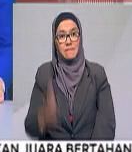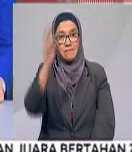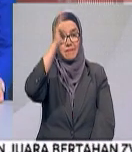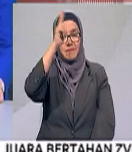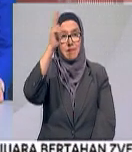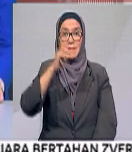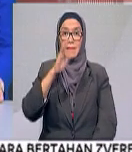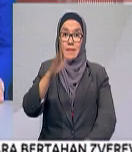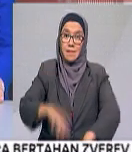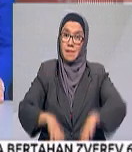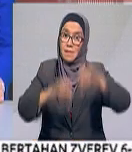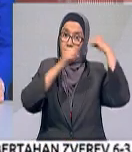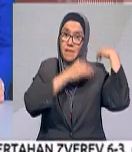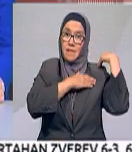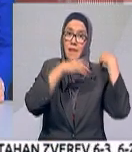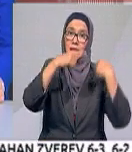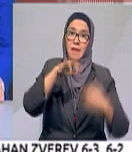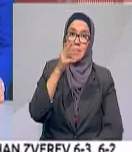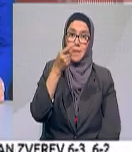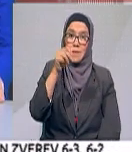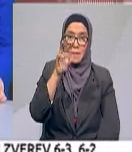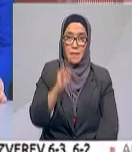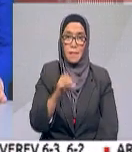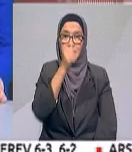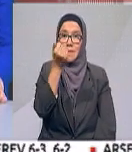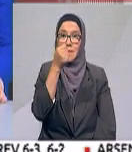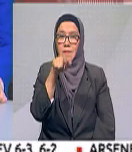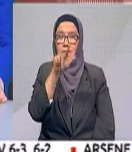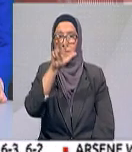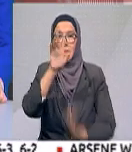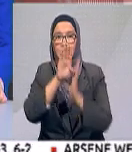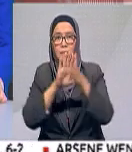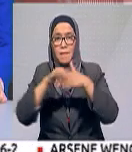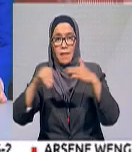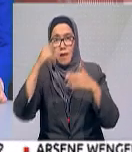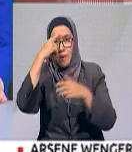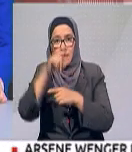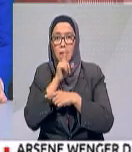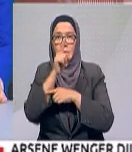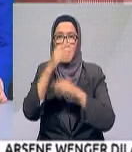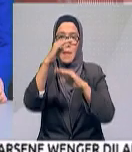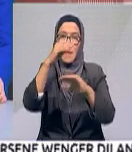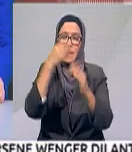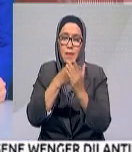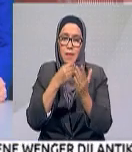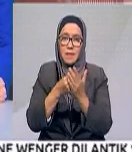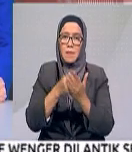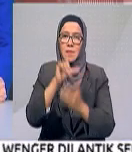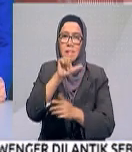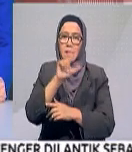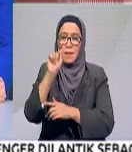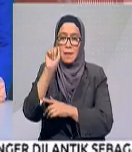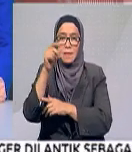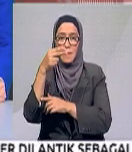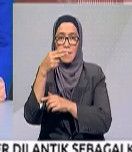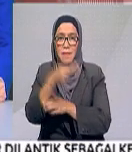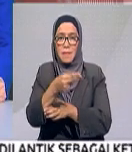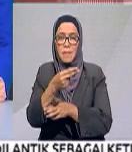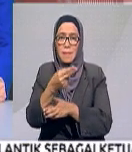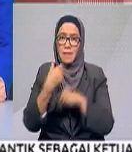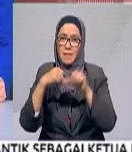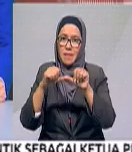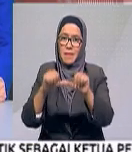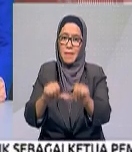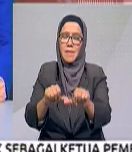Kerajaan akan menanggung premium RM10.3 bilion bagi memastikan tahap kewangan Lembaga Tabung Haji LTH berada